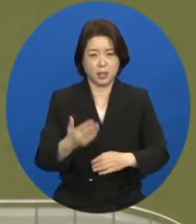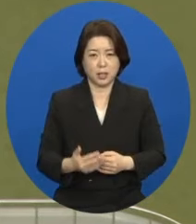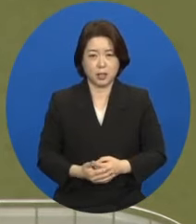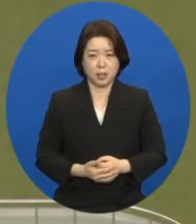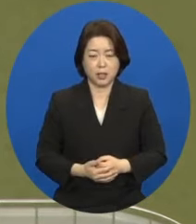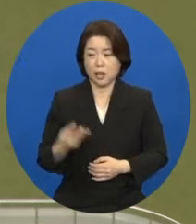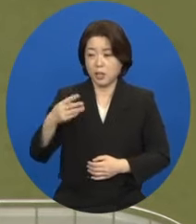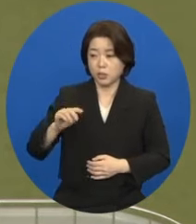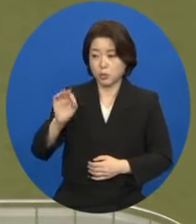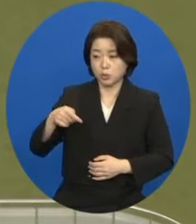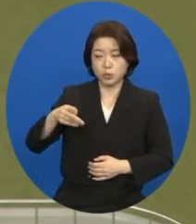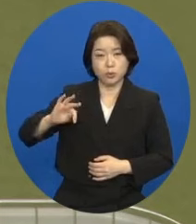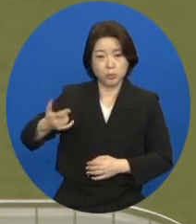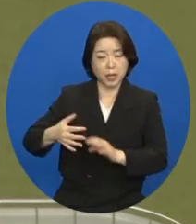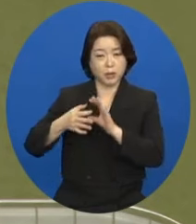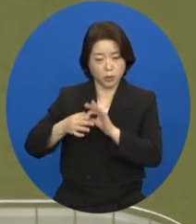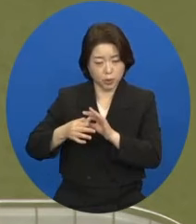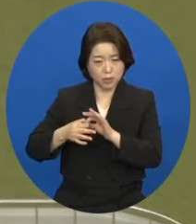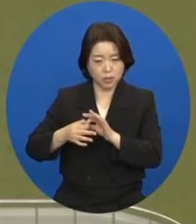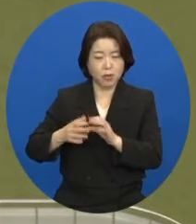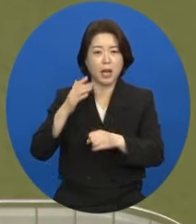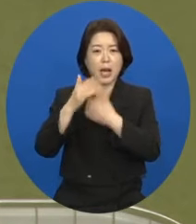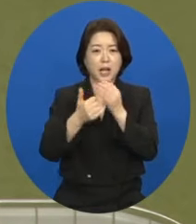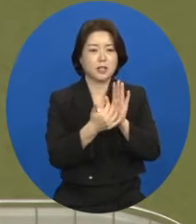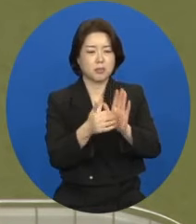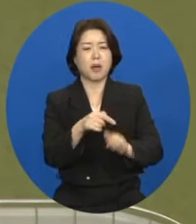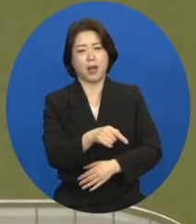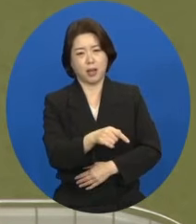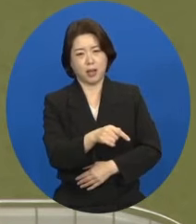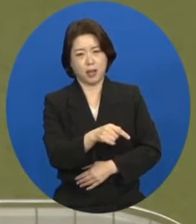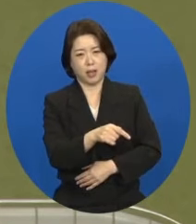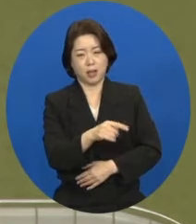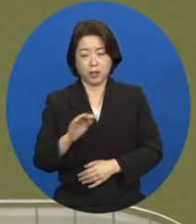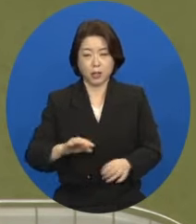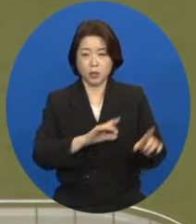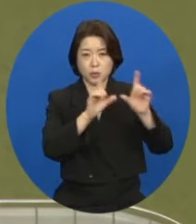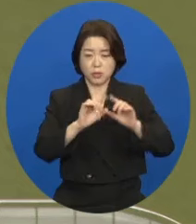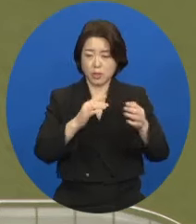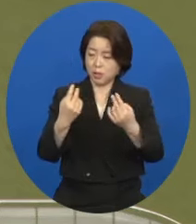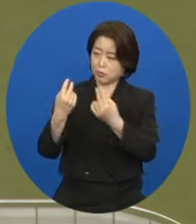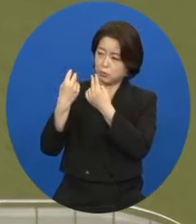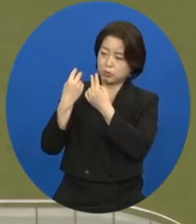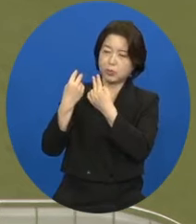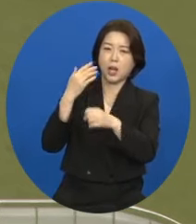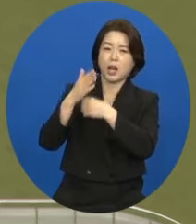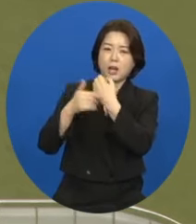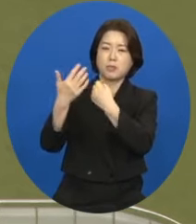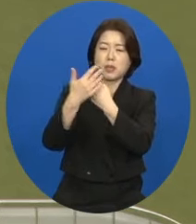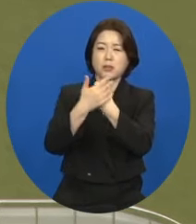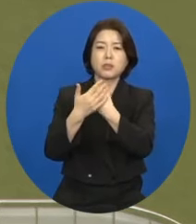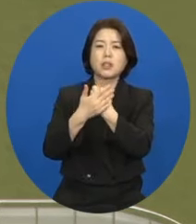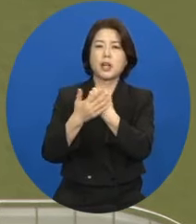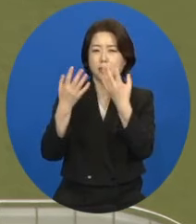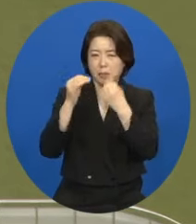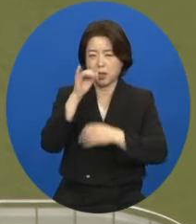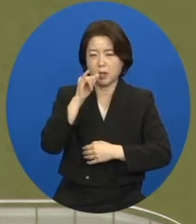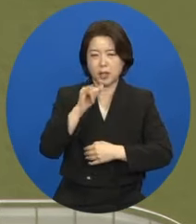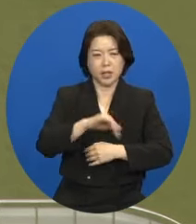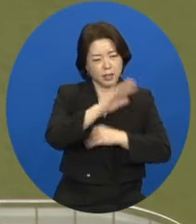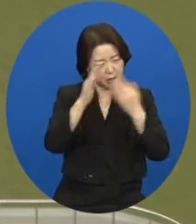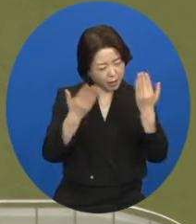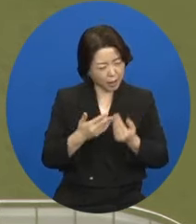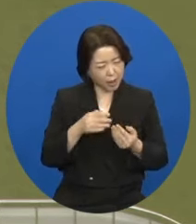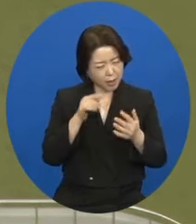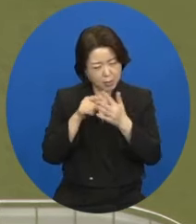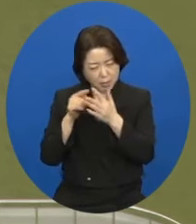것이죠. 우리 삶을 돌아보면 우리 삶에 막아주신 은혜가 얼마나 많, 우리는 아마 다 모를 겁니다.